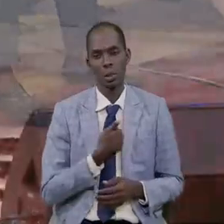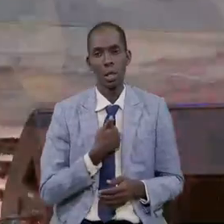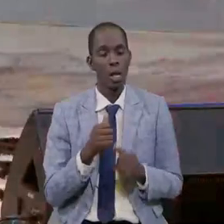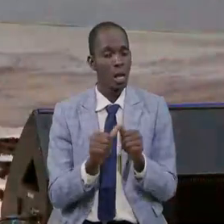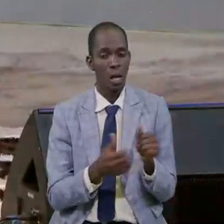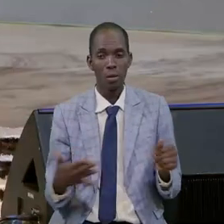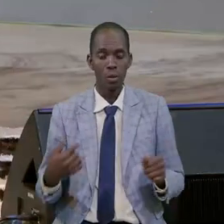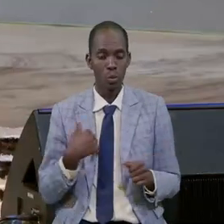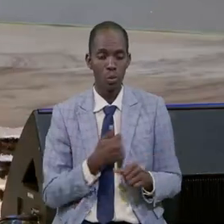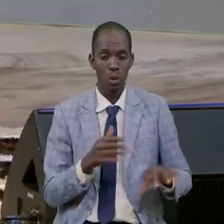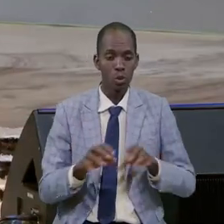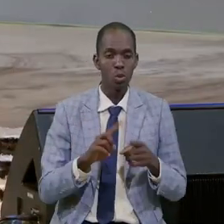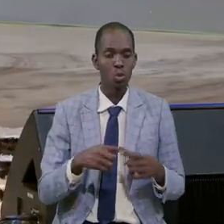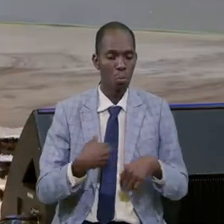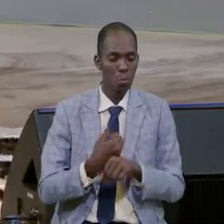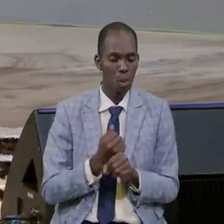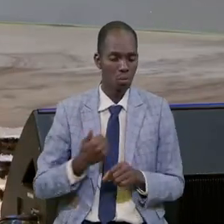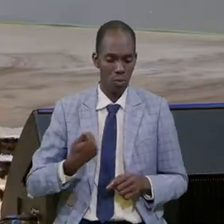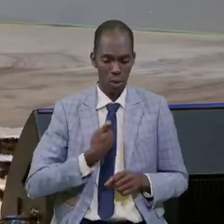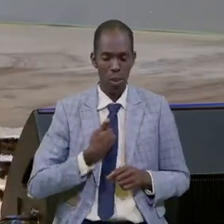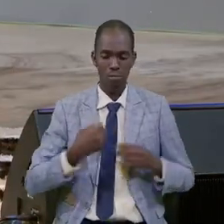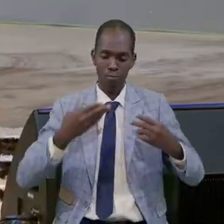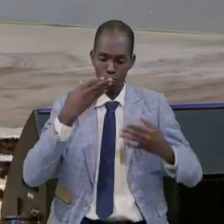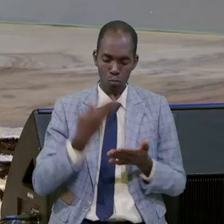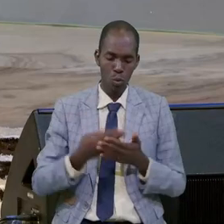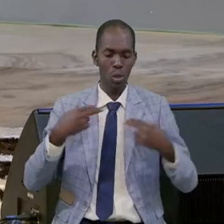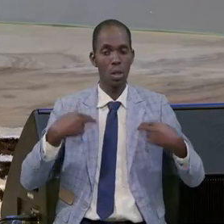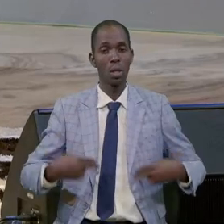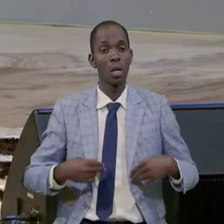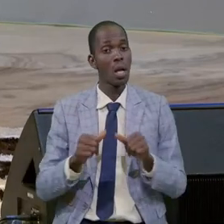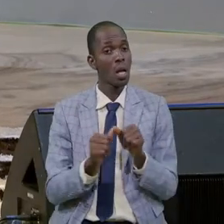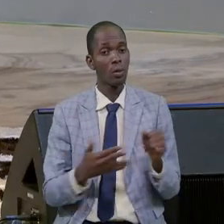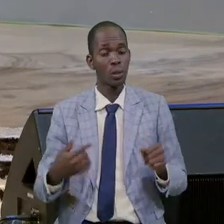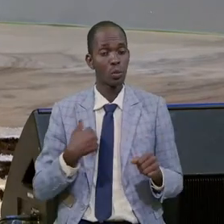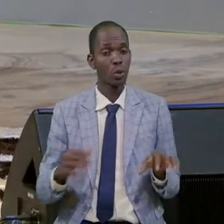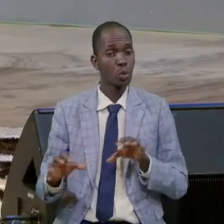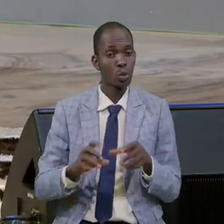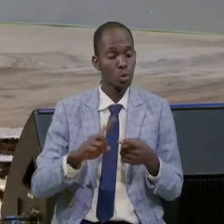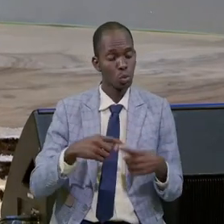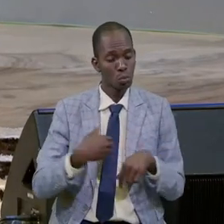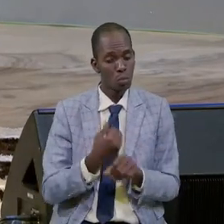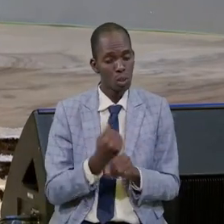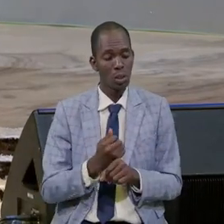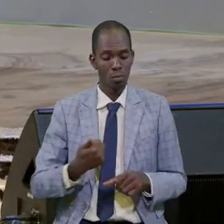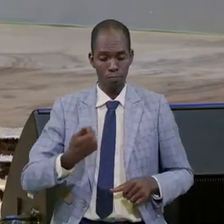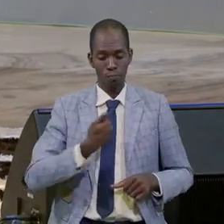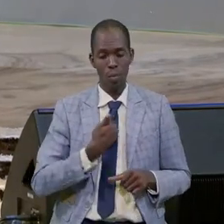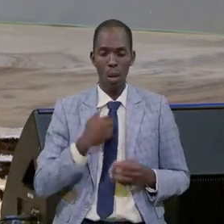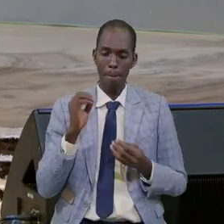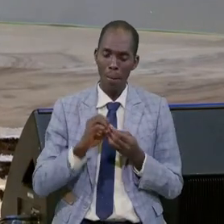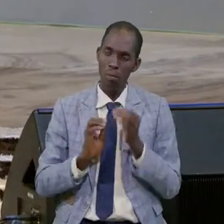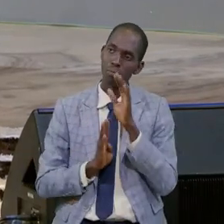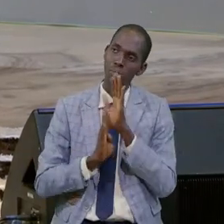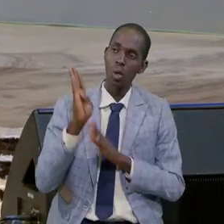nourrir, tout ce que nous faisons pour nous garder en santé, tout ce qu'on fait pour